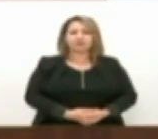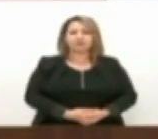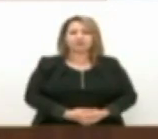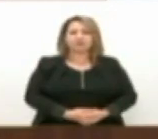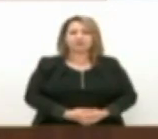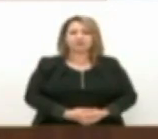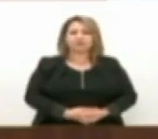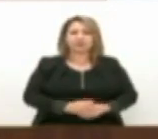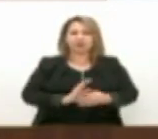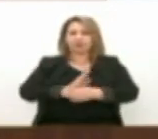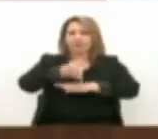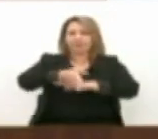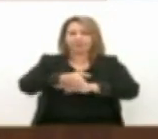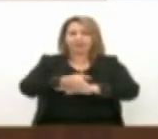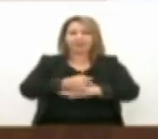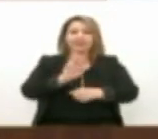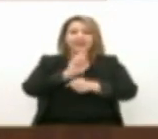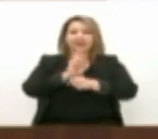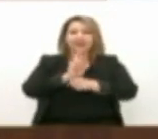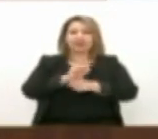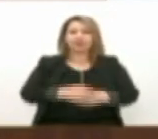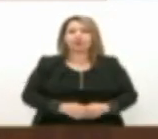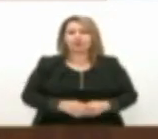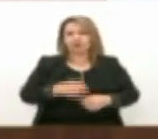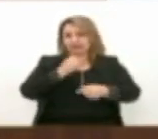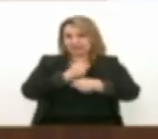ننتقل الآن إلى تقديم بيان السياسة العامة عن